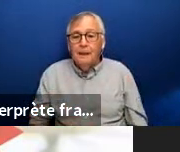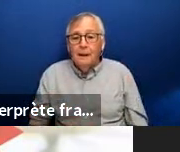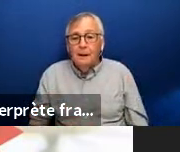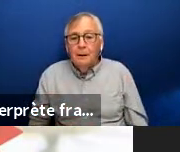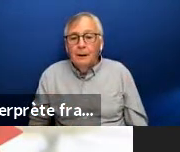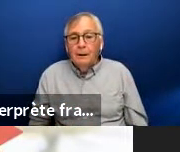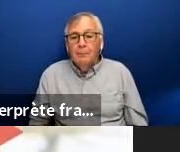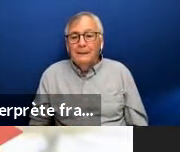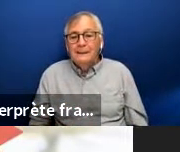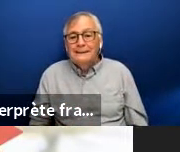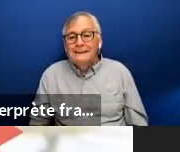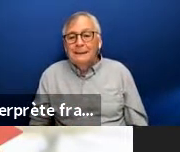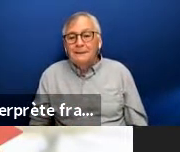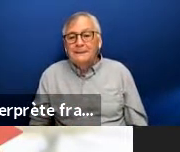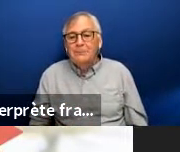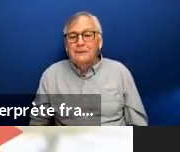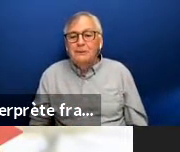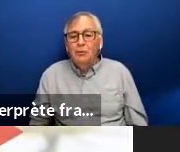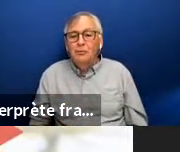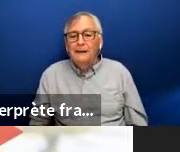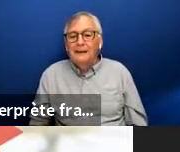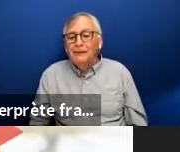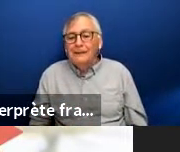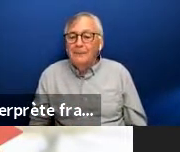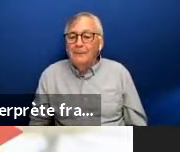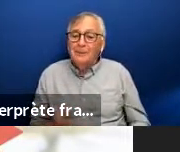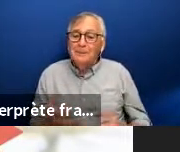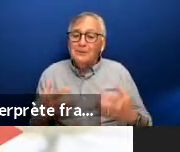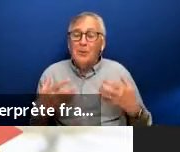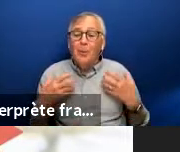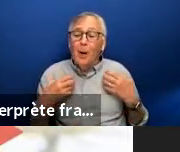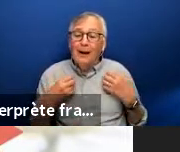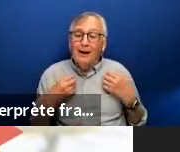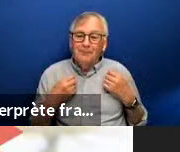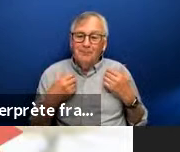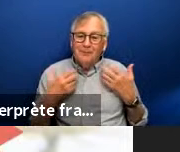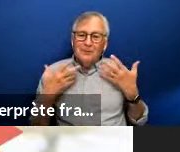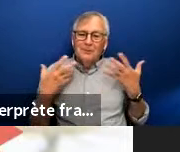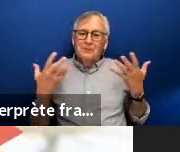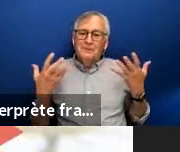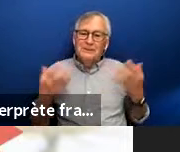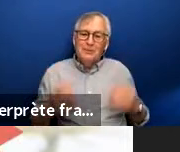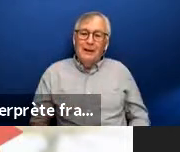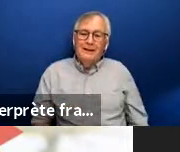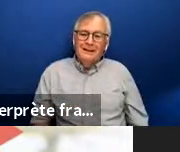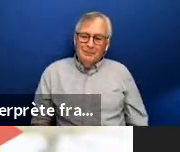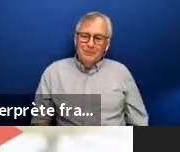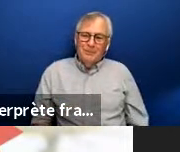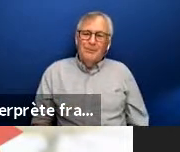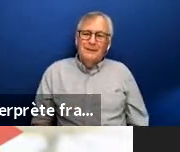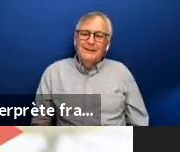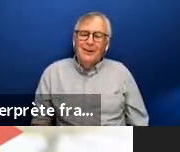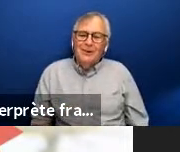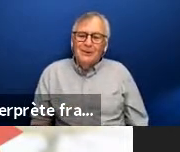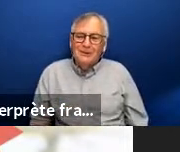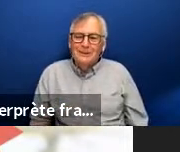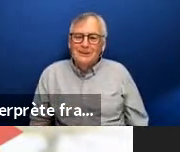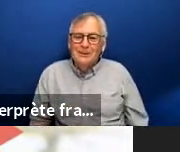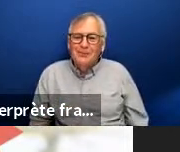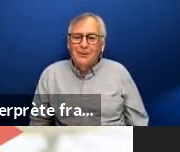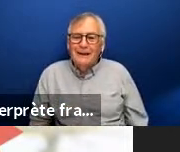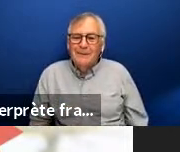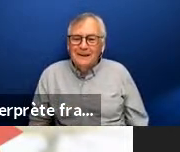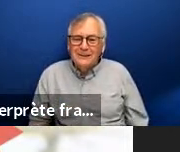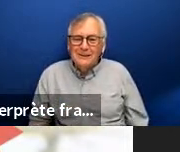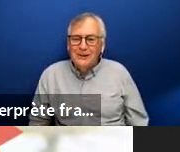peut-être si c'est possible aussi d'ouvrir votre caméra parce que moi, je suis visuel, puis j'aime